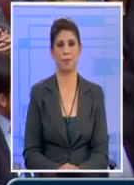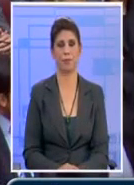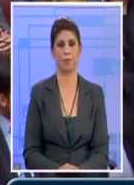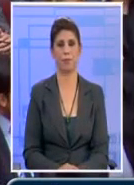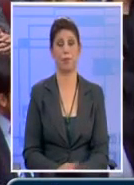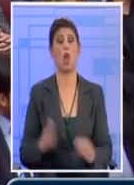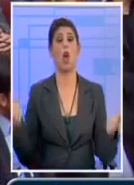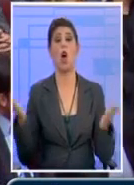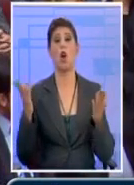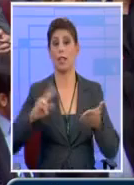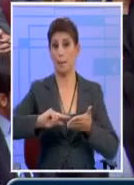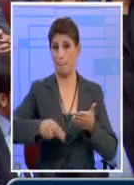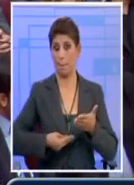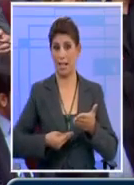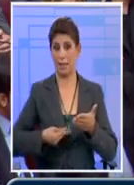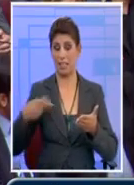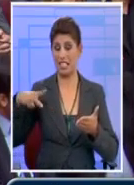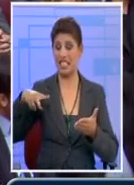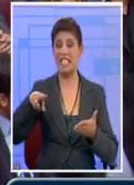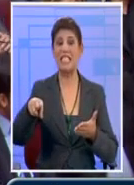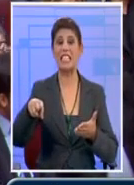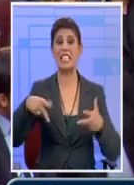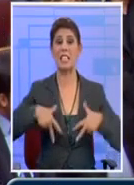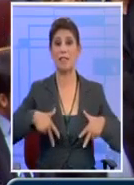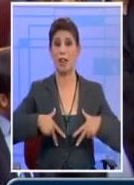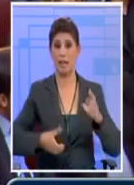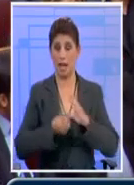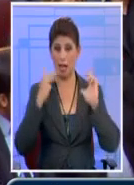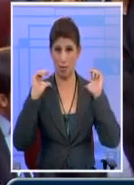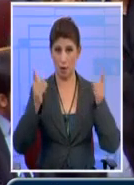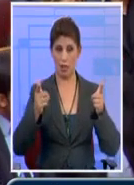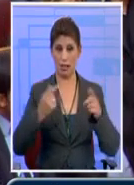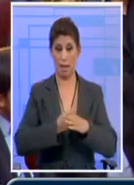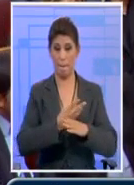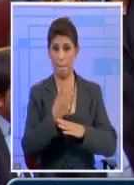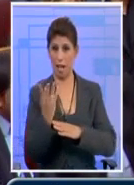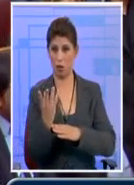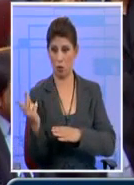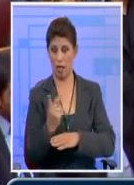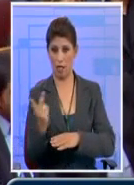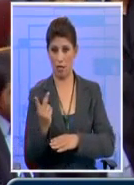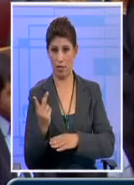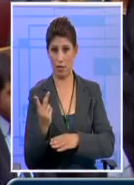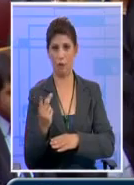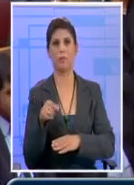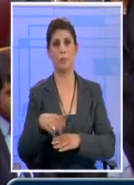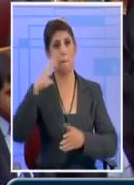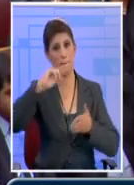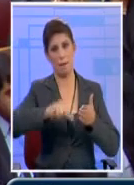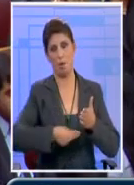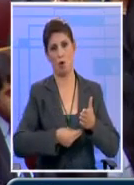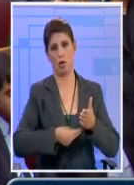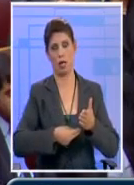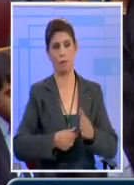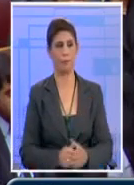όσα υπέγραψε η συγκυβέρνηση της Νέας Δημοκρατίας και του ΠΑΣΟΚ ήταν μνημόνια.